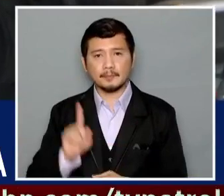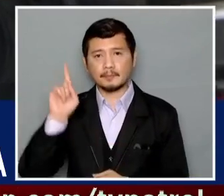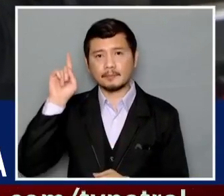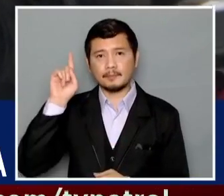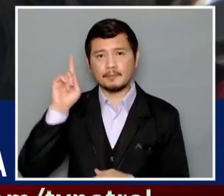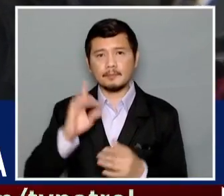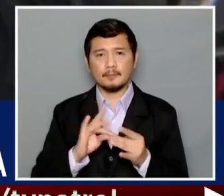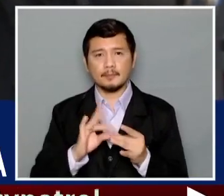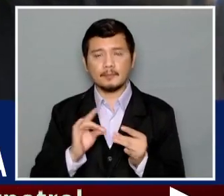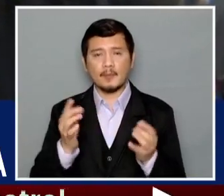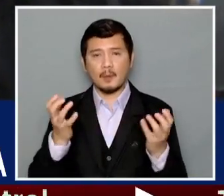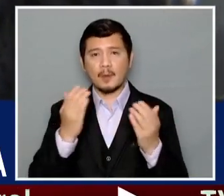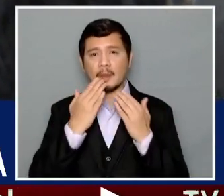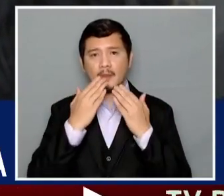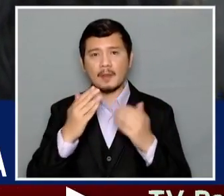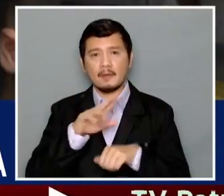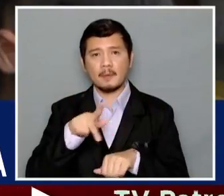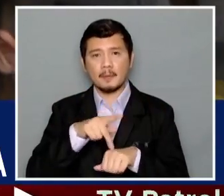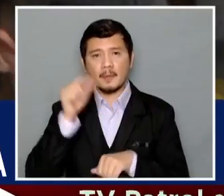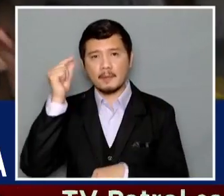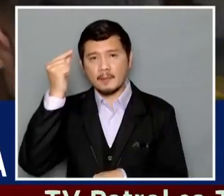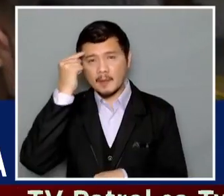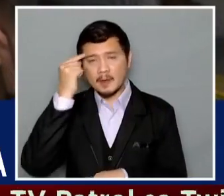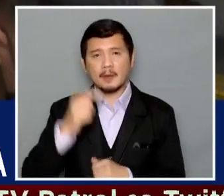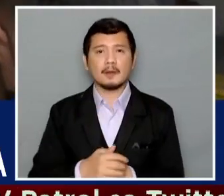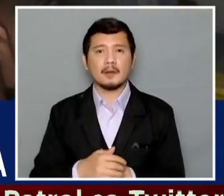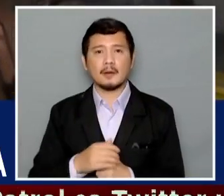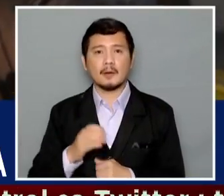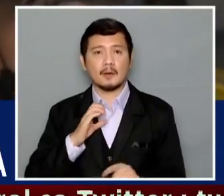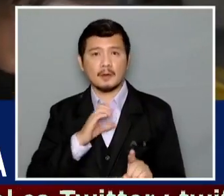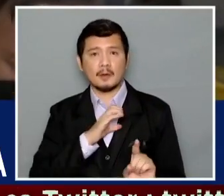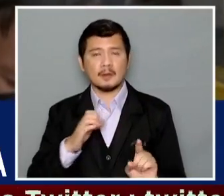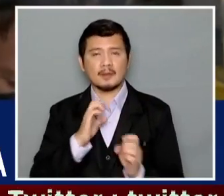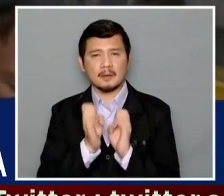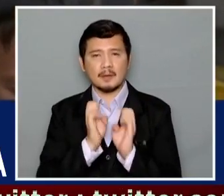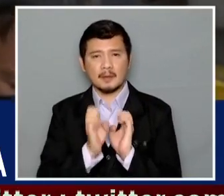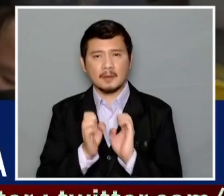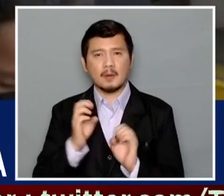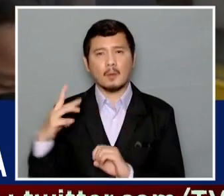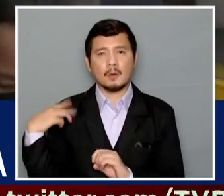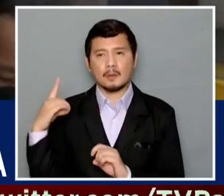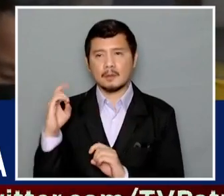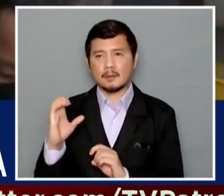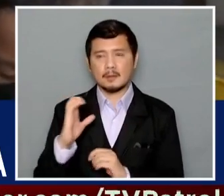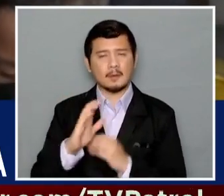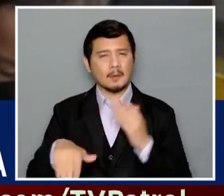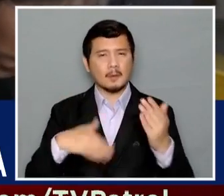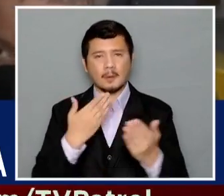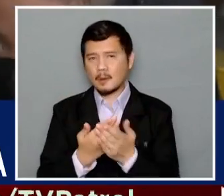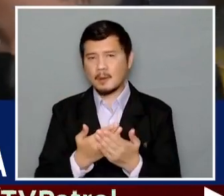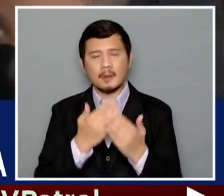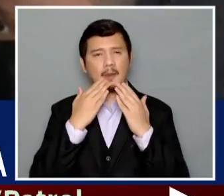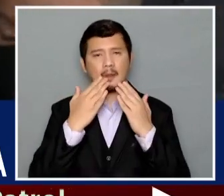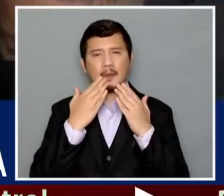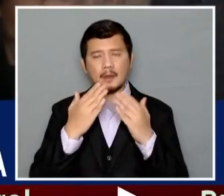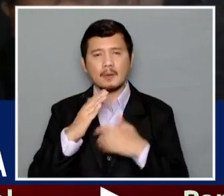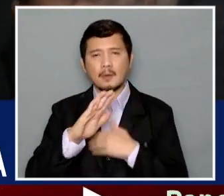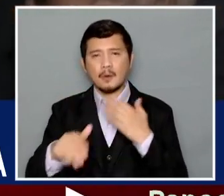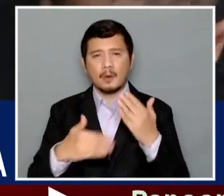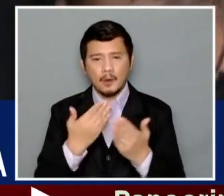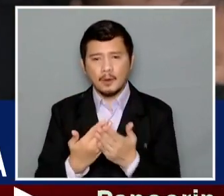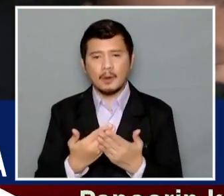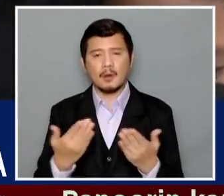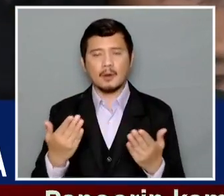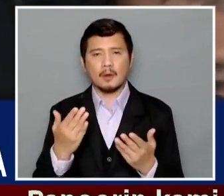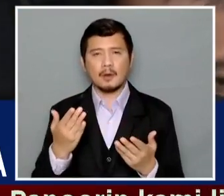the Philippine consulate in Washington, the Filipino, lahat po, maski dito, sa mga nagdasal,